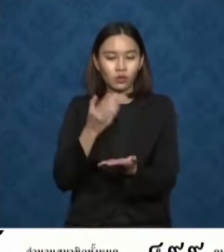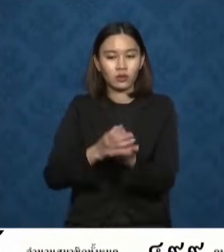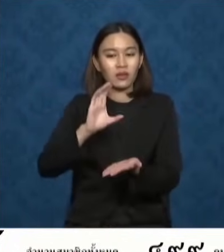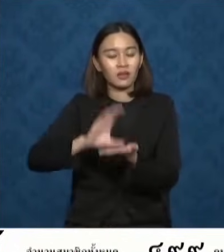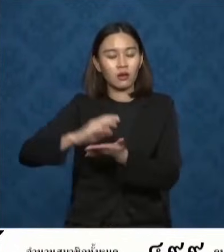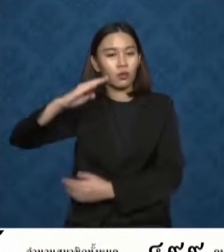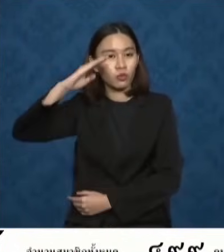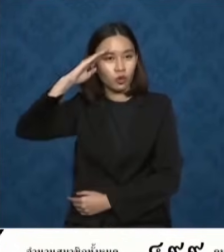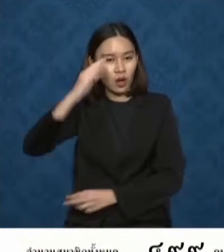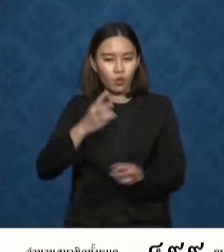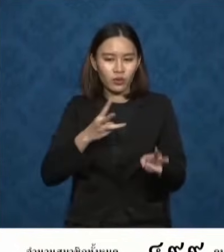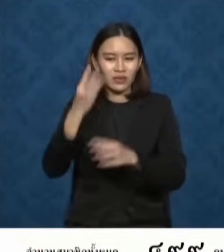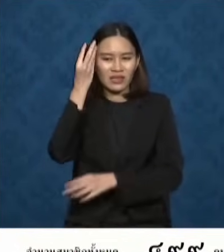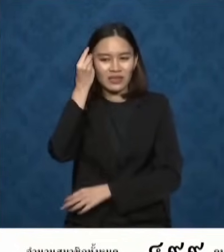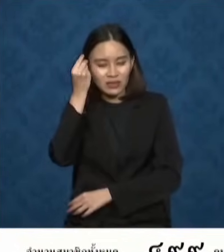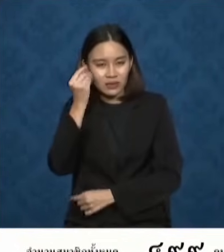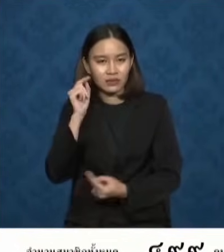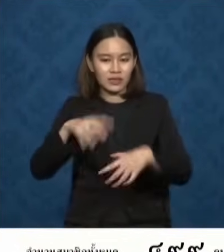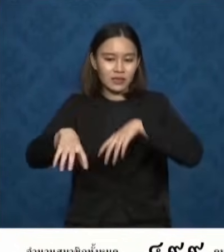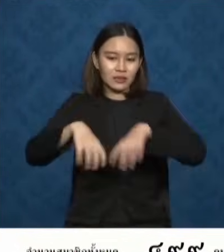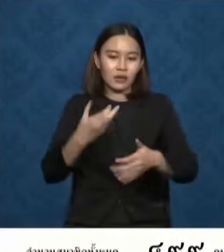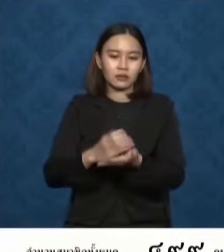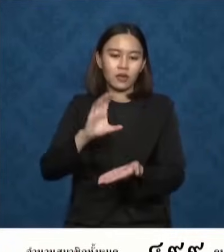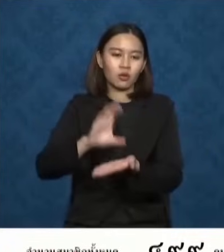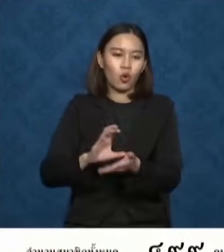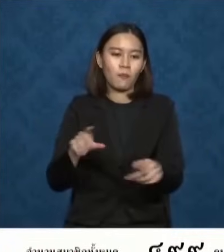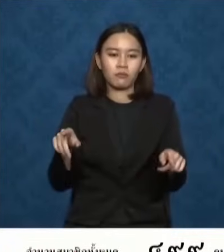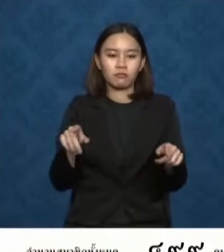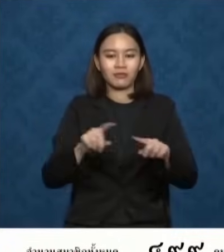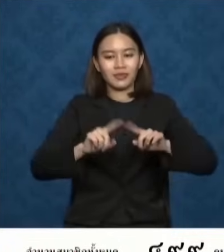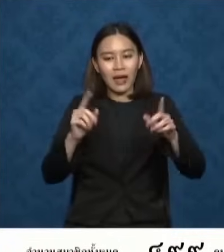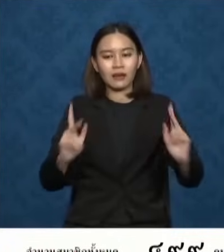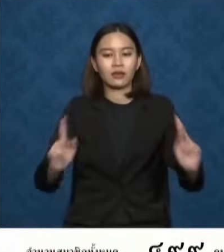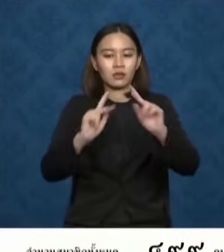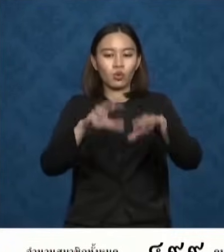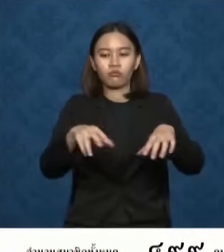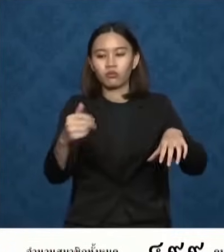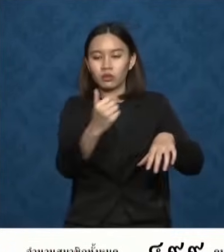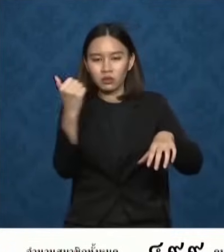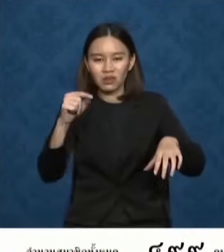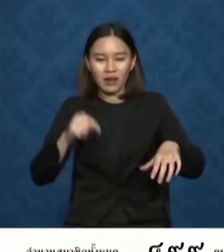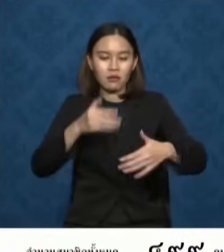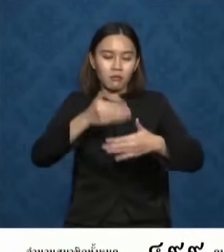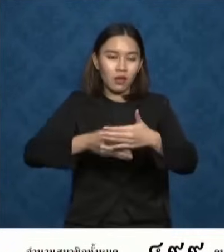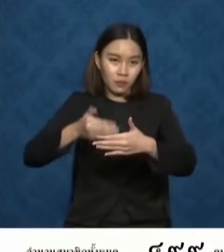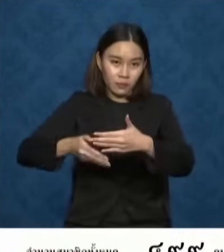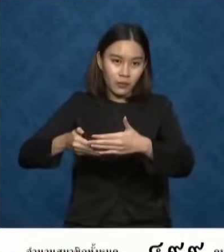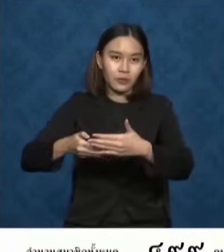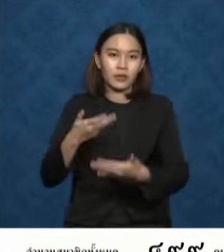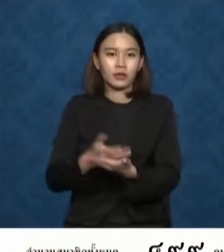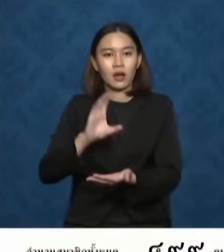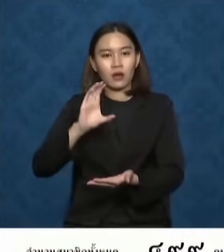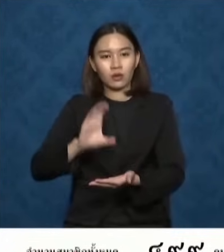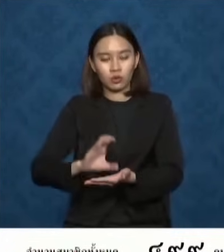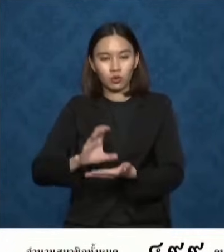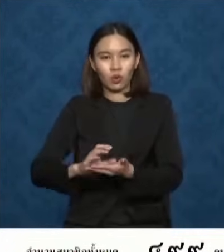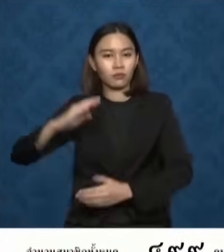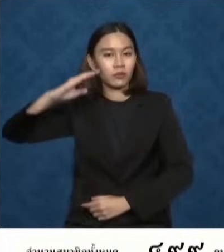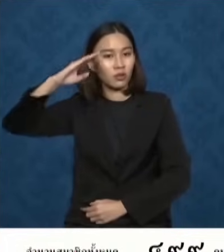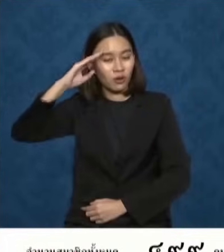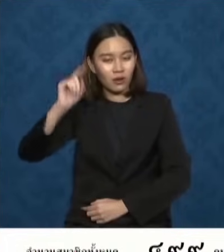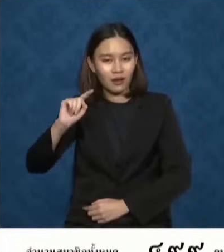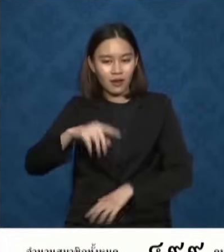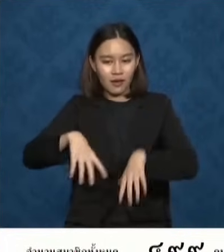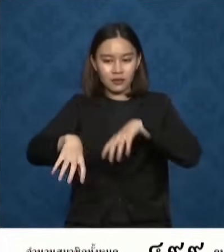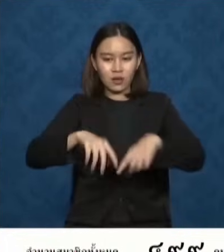พเนี่ยวิธีคิดวิธีจัดงบประมาณกองทัพอาจจะไม่ใช่เหมือนกระทรวงอื่นนี่คือข้อจำกัดงบประมาณของกองทัพนี่